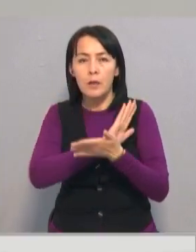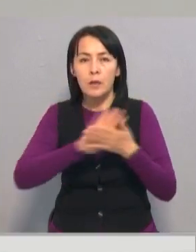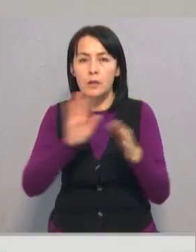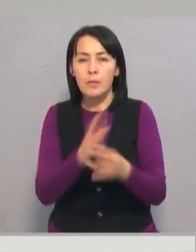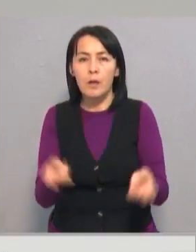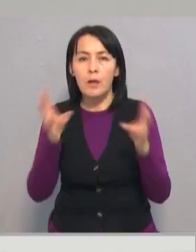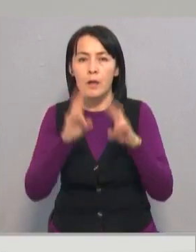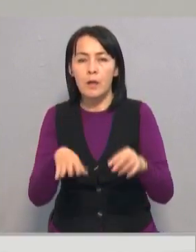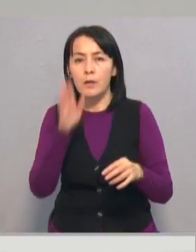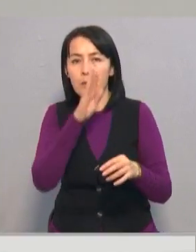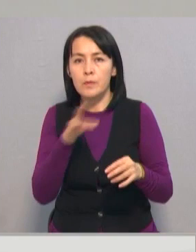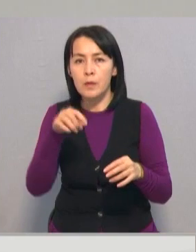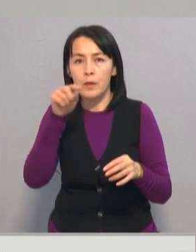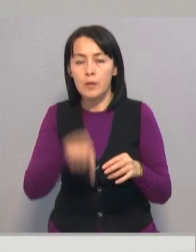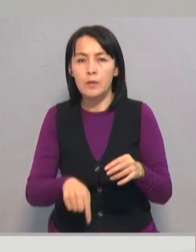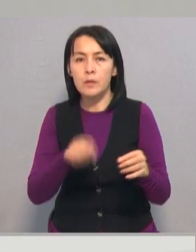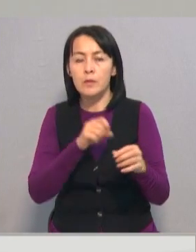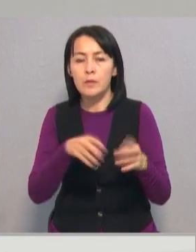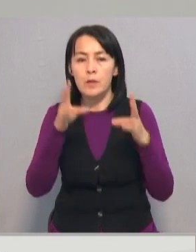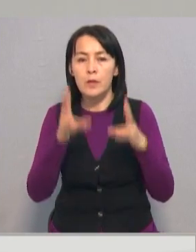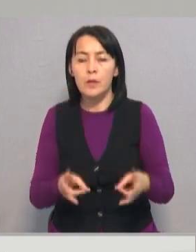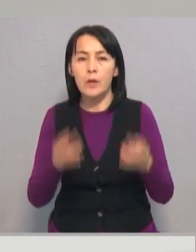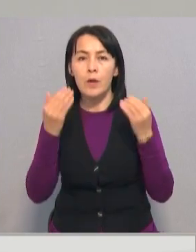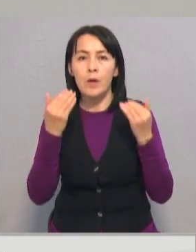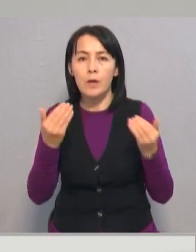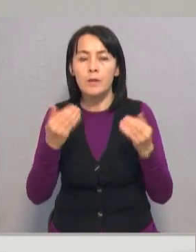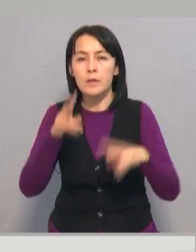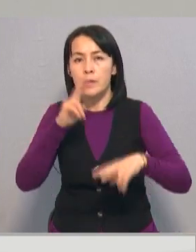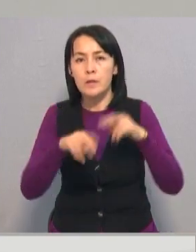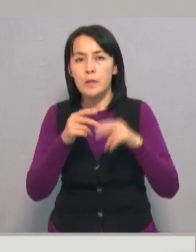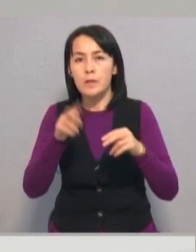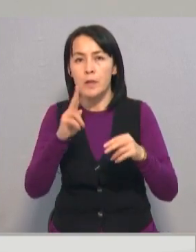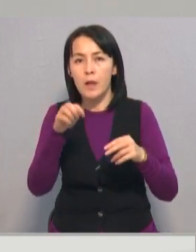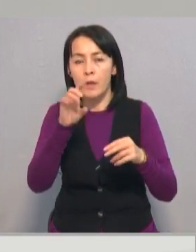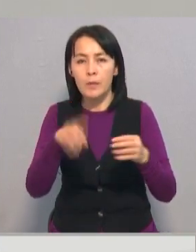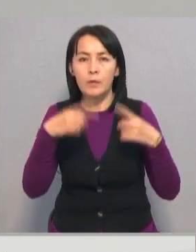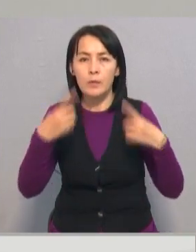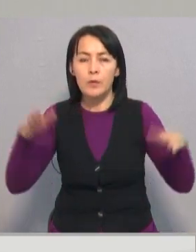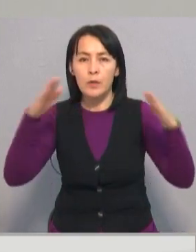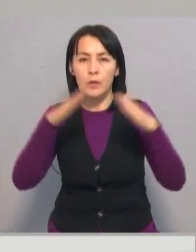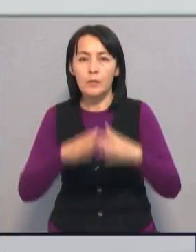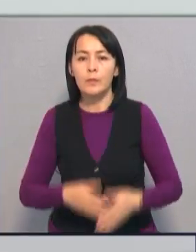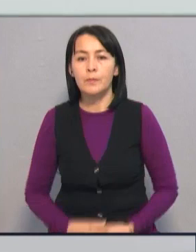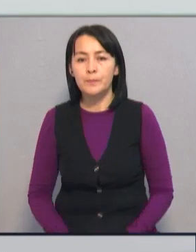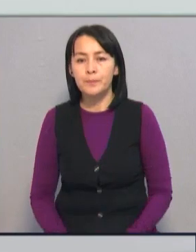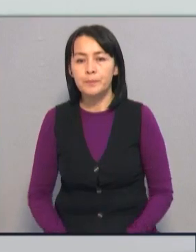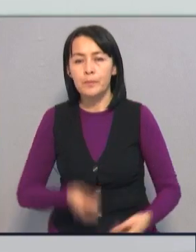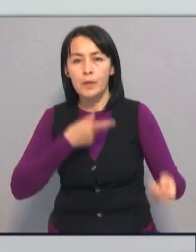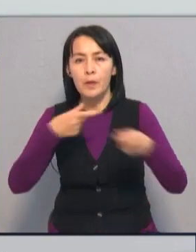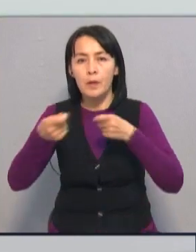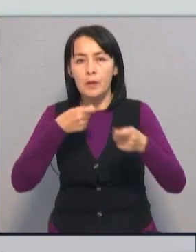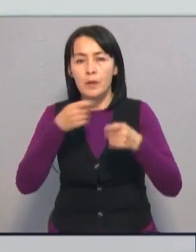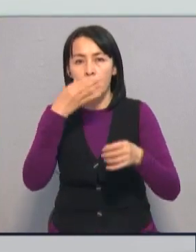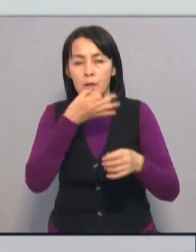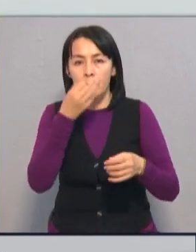каналы в абий районе в зонах ри селевых потоков вело строительство кемпингов и жилых домов